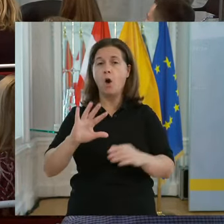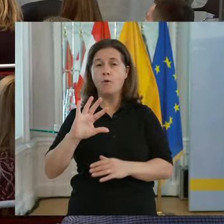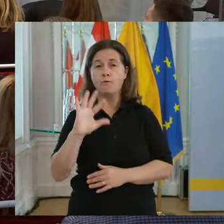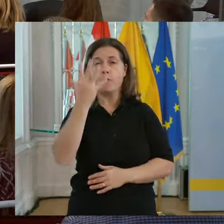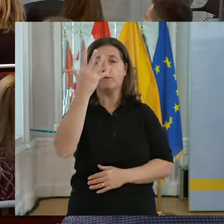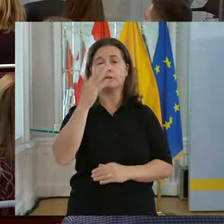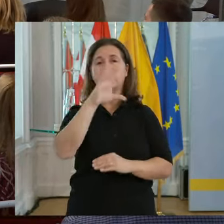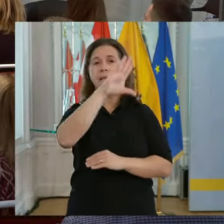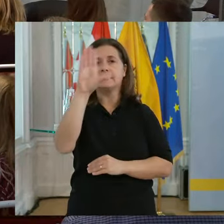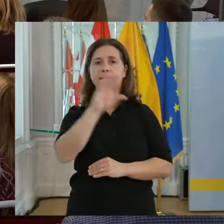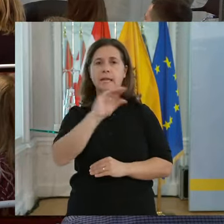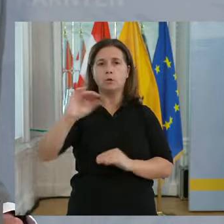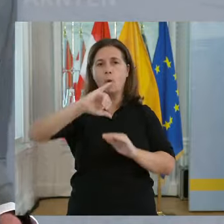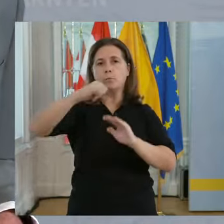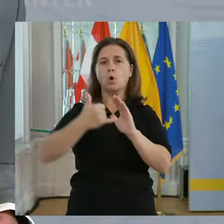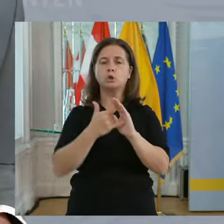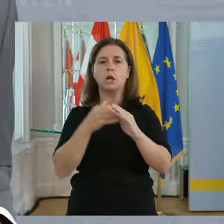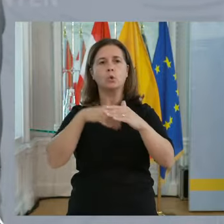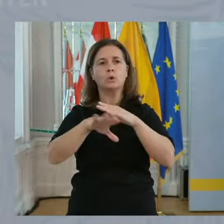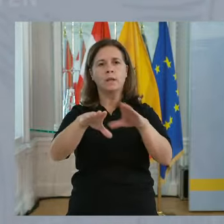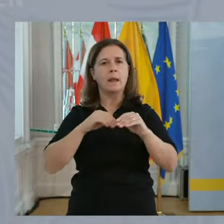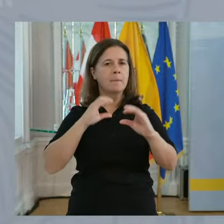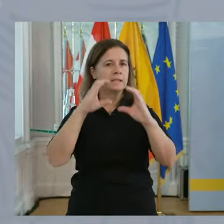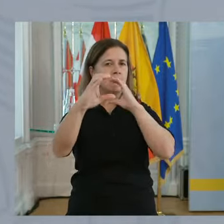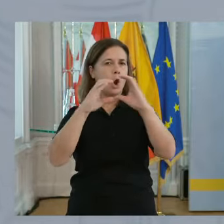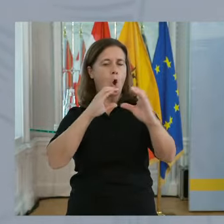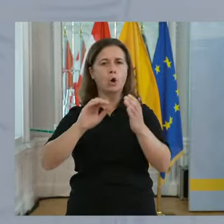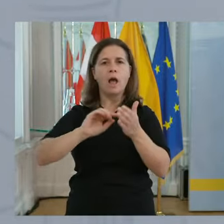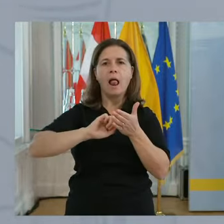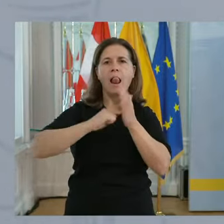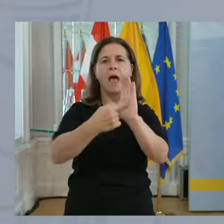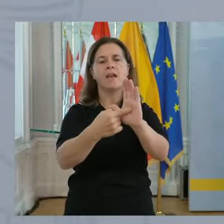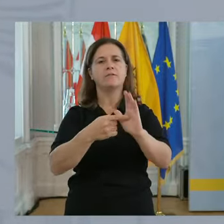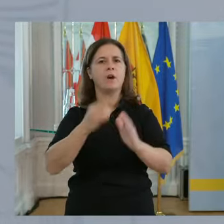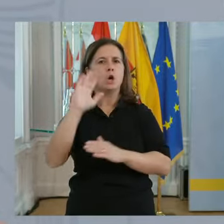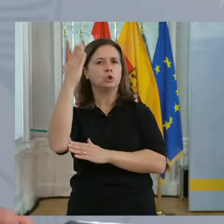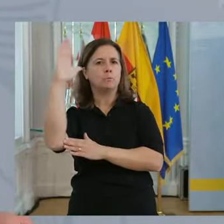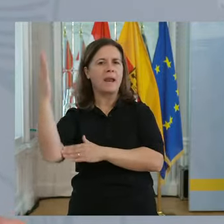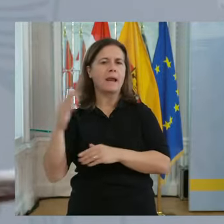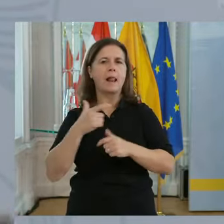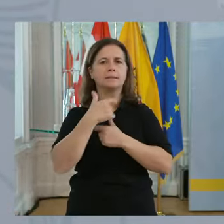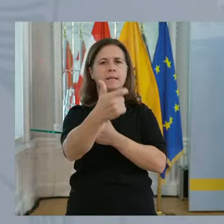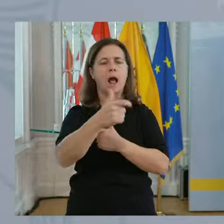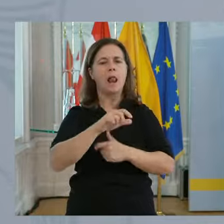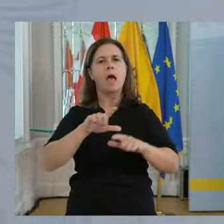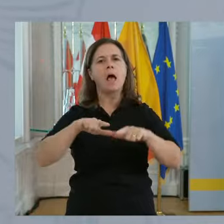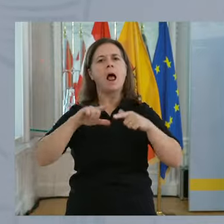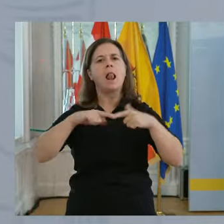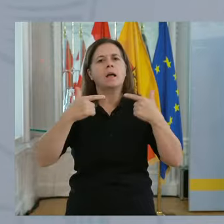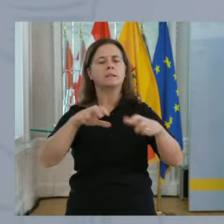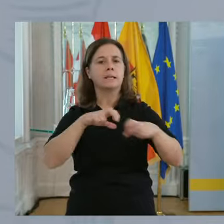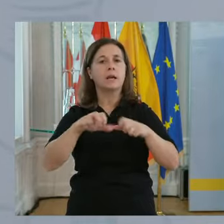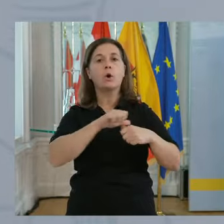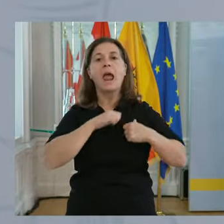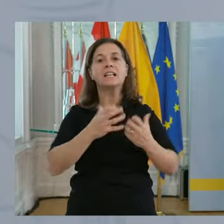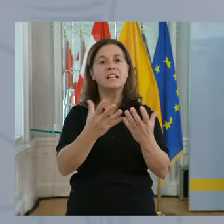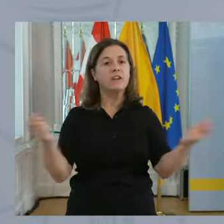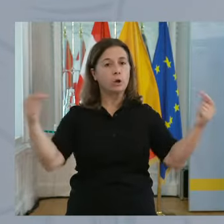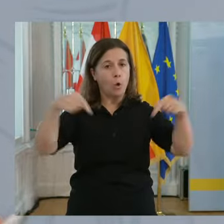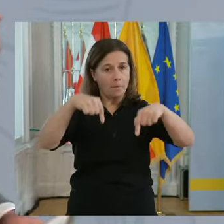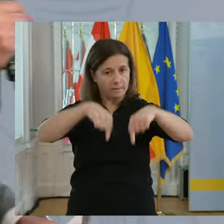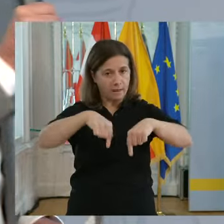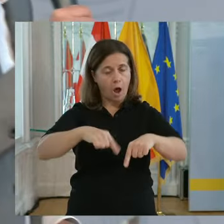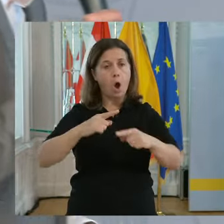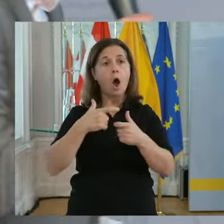5. Zero Project Unternehmensdialog live im Spiegelsaal der Landesregierung. Herzlich willkommen allen hier im Raum und herzlich willkommen auch